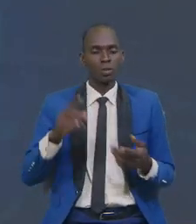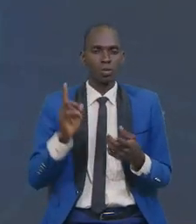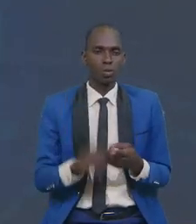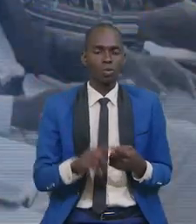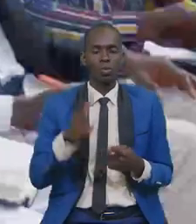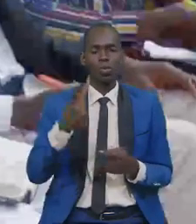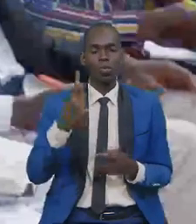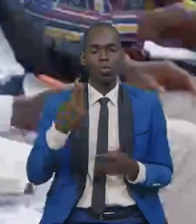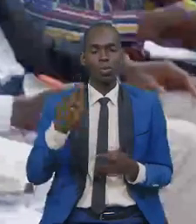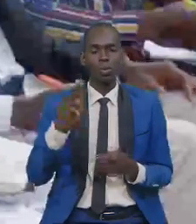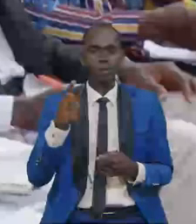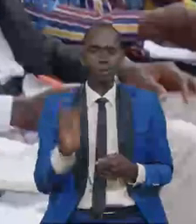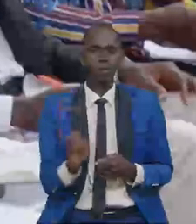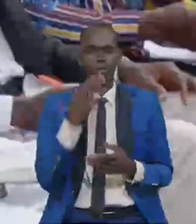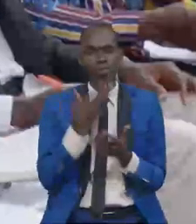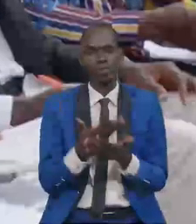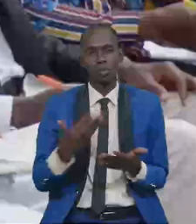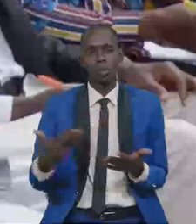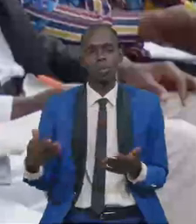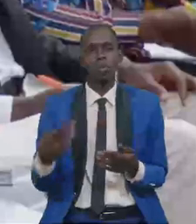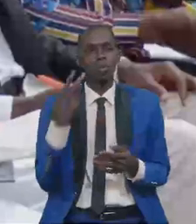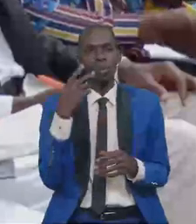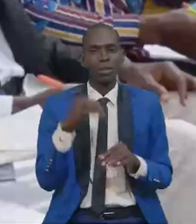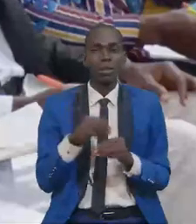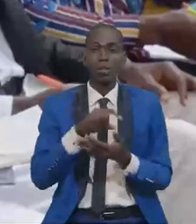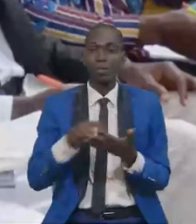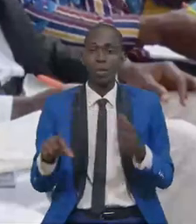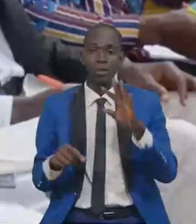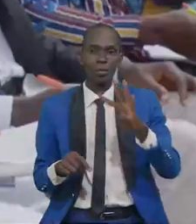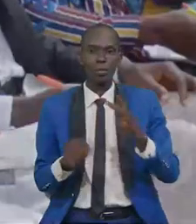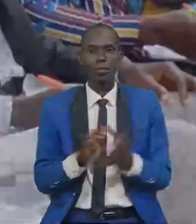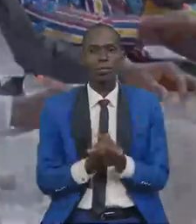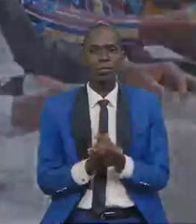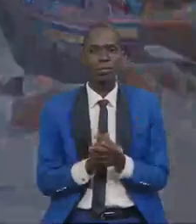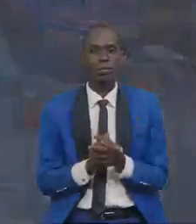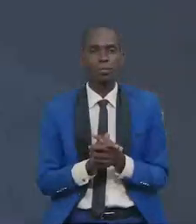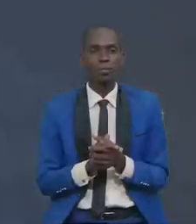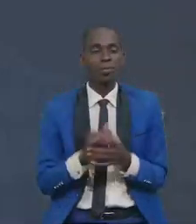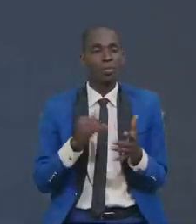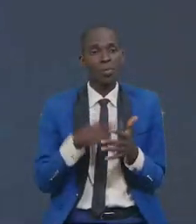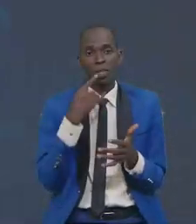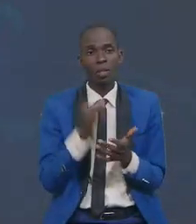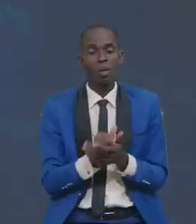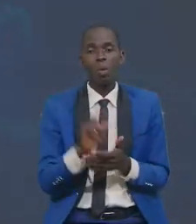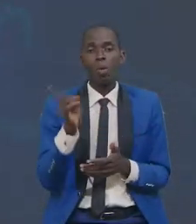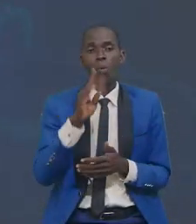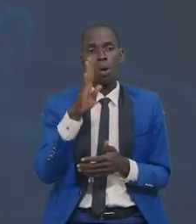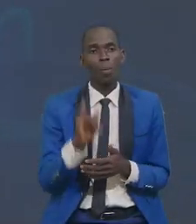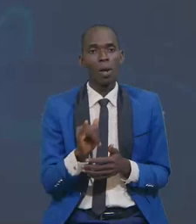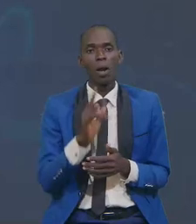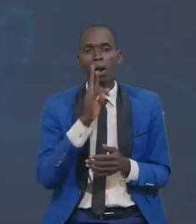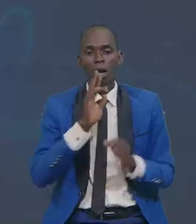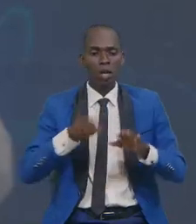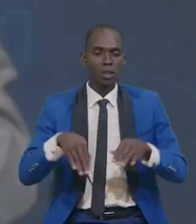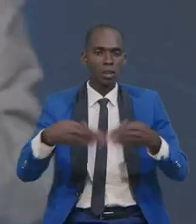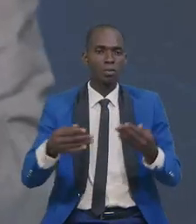sa vertu. Ta vie sera glorieuse. Verset 4 là-bas. Verset 4 dit, lesquels nous assure